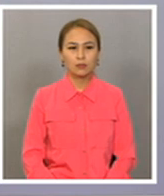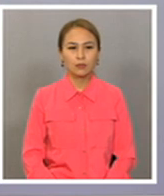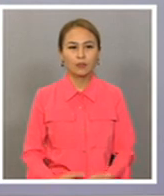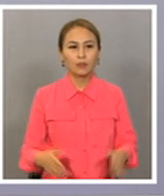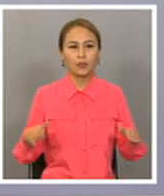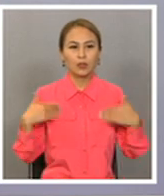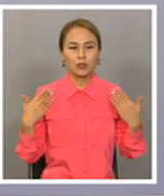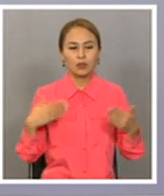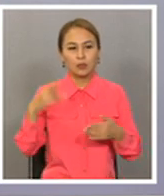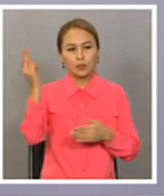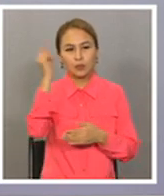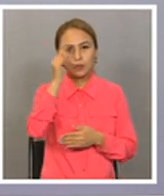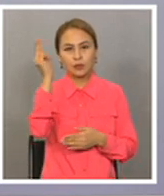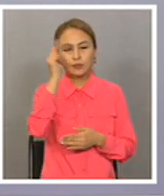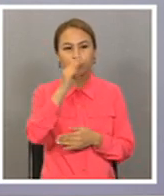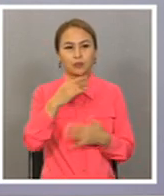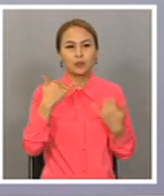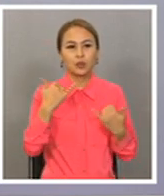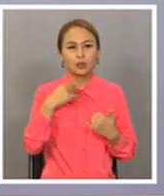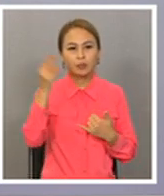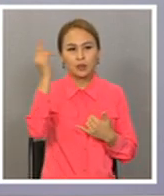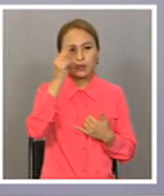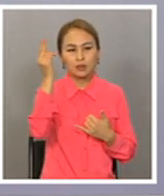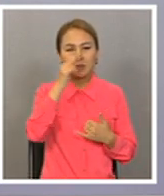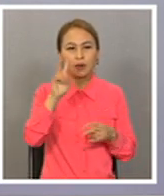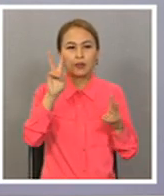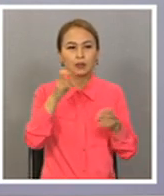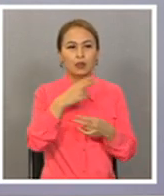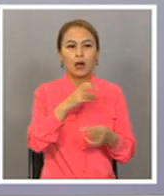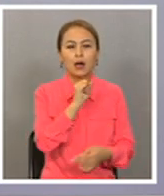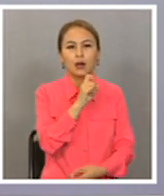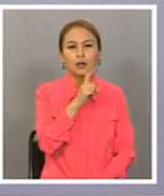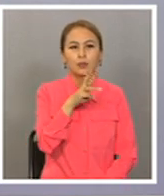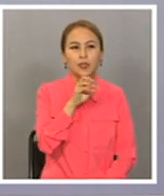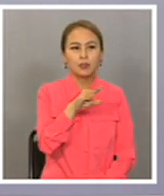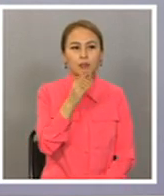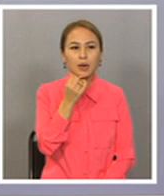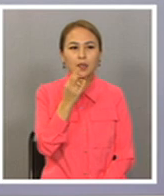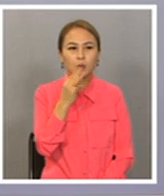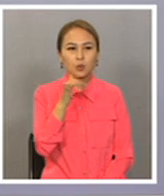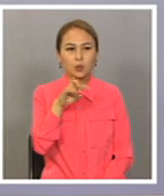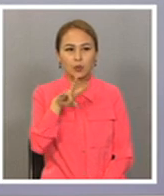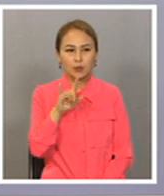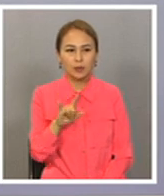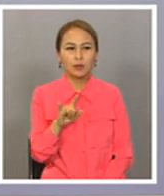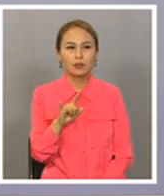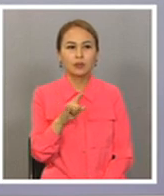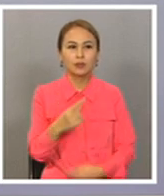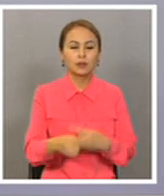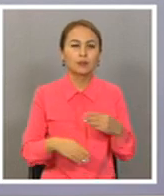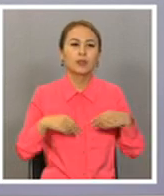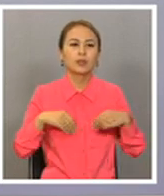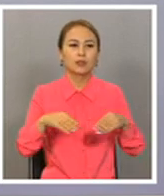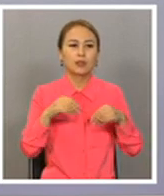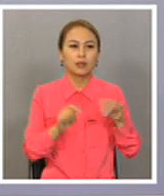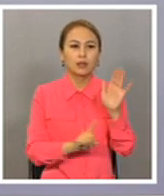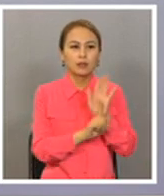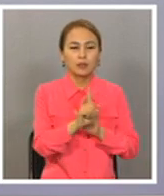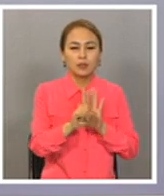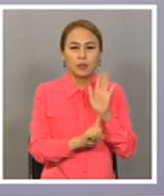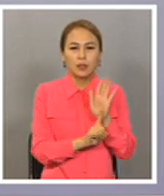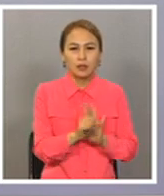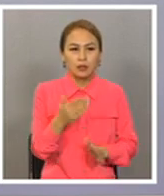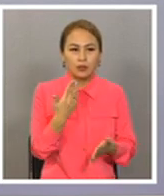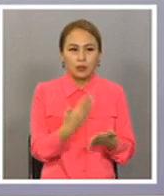Сәлеметсіңдер ме оқушылар? Бүгінгі сабағымыздың тақырыбы Ахмет Байтұрсынұлының егіннің бастары